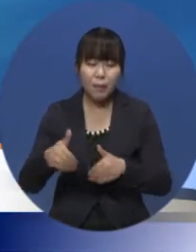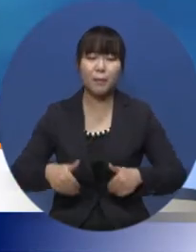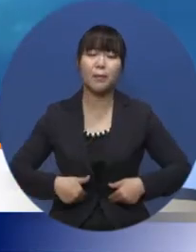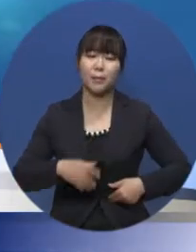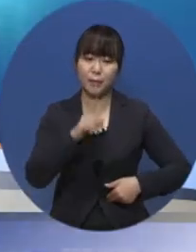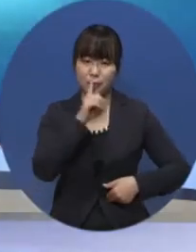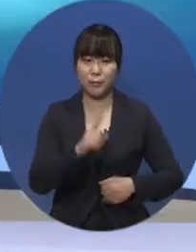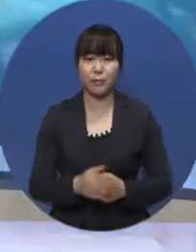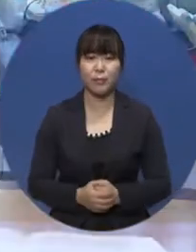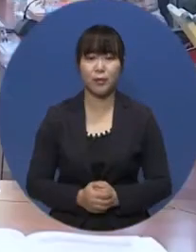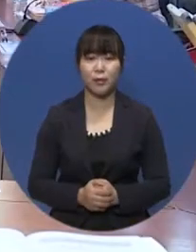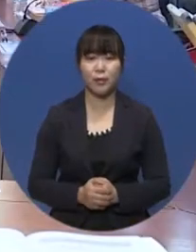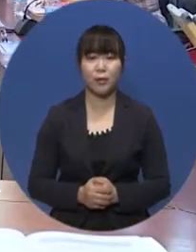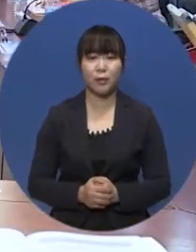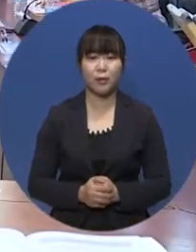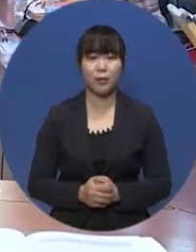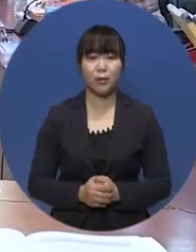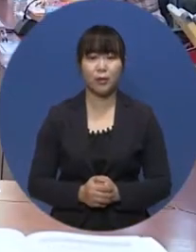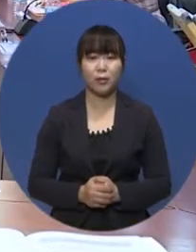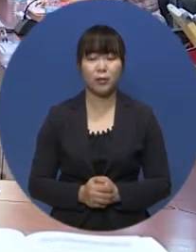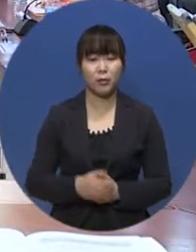있습니다.